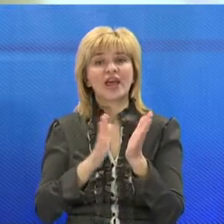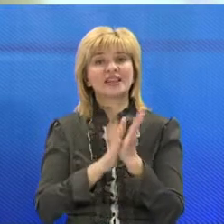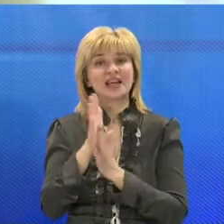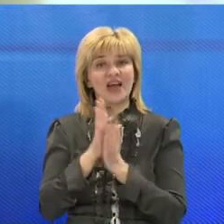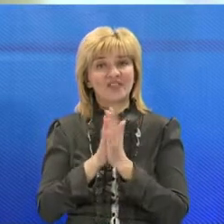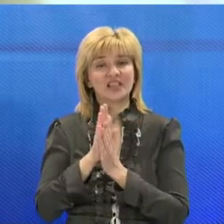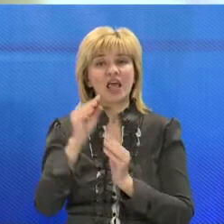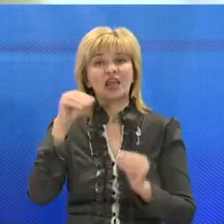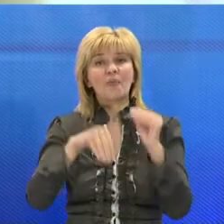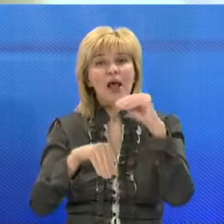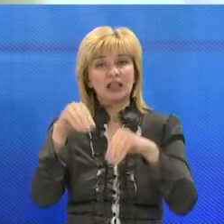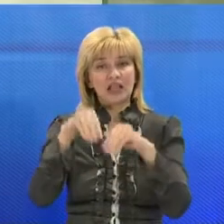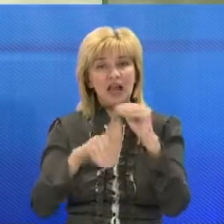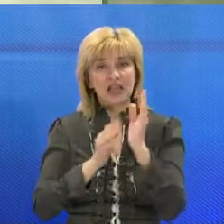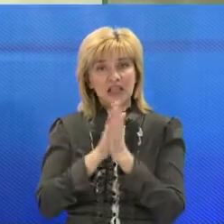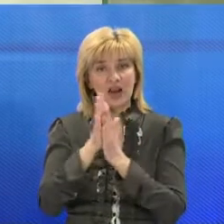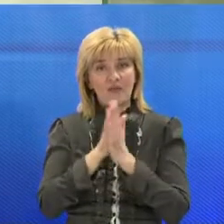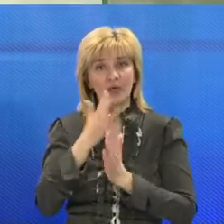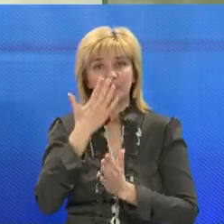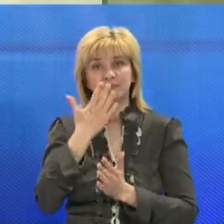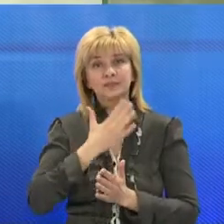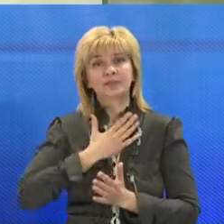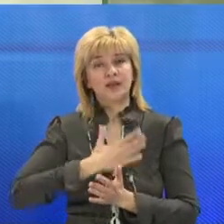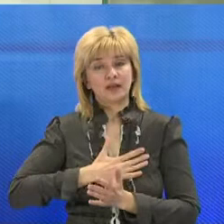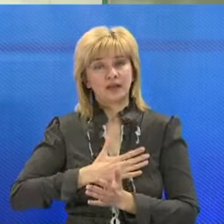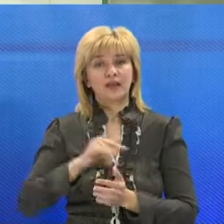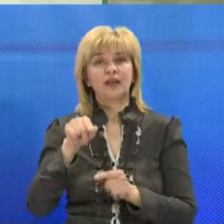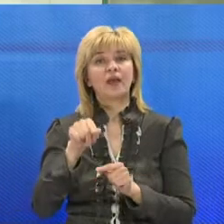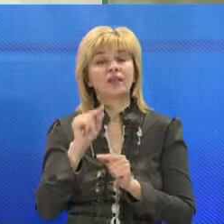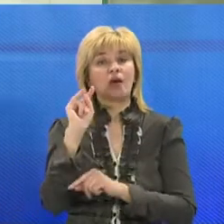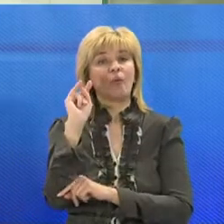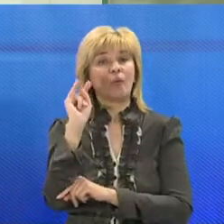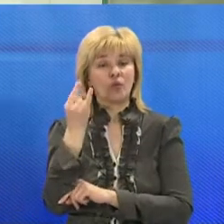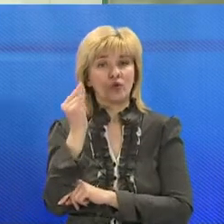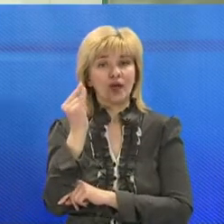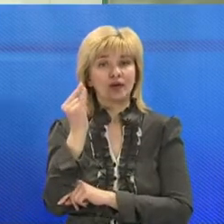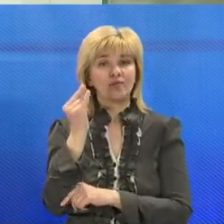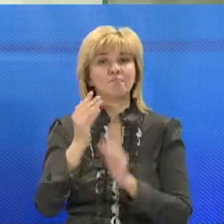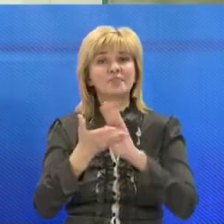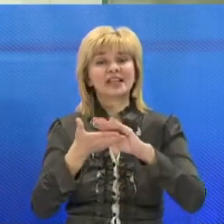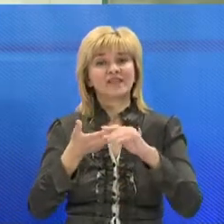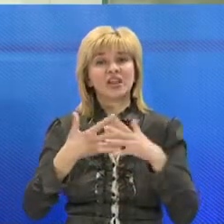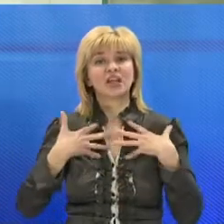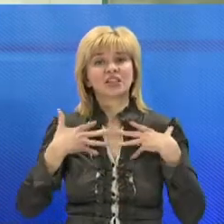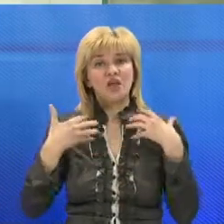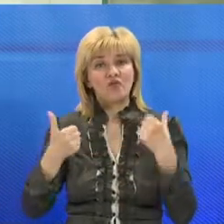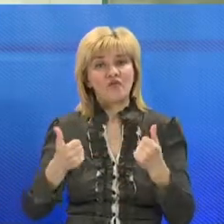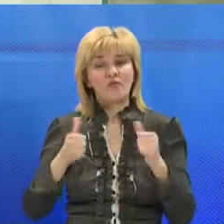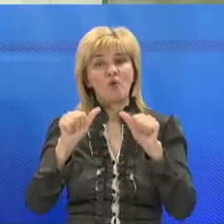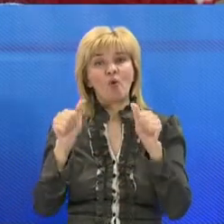ее душистой травой, и эта кукла, она призывала к здоровью, то есть здоровому образу